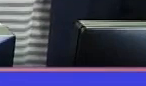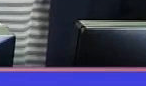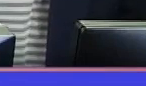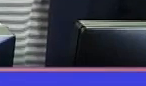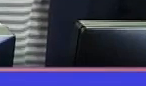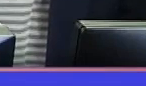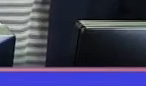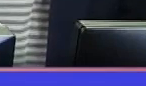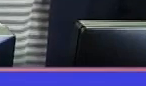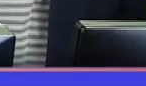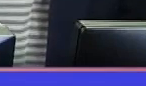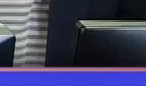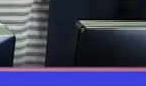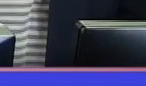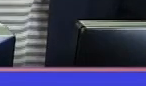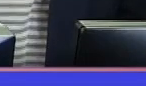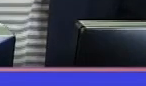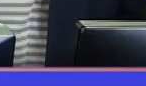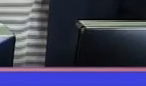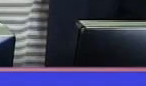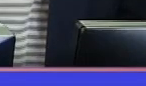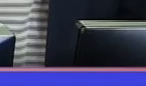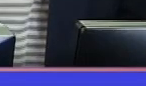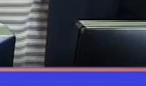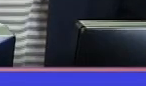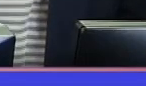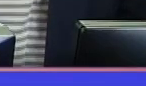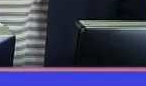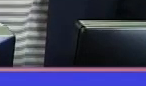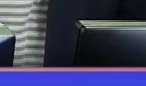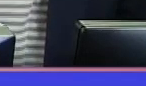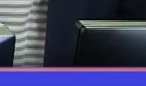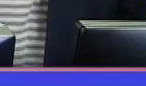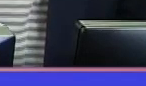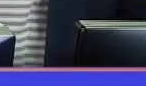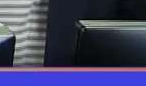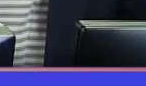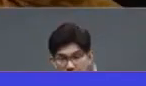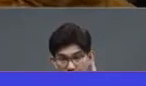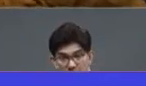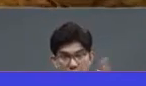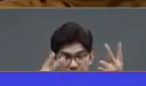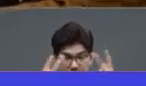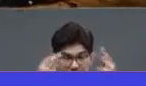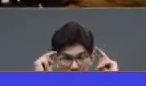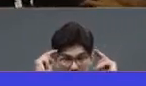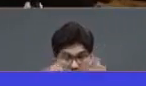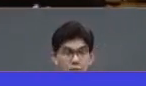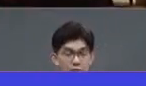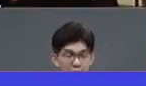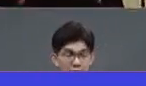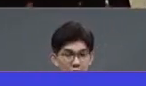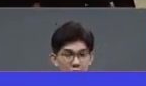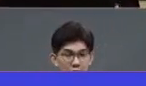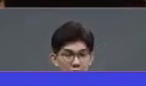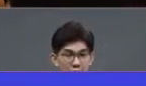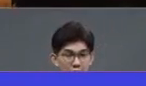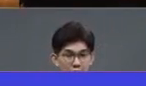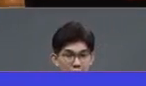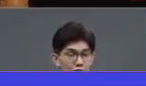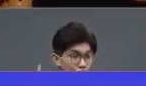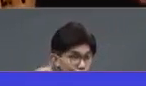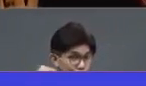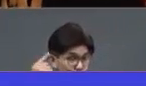กขณะที่เมื่อวานนี้นะครับก็ทางโฆษกประจำสำนักนายกรัฐมนตรีร่วมกับผู้อำนวยการสำนักงานสถิติแห่งชาตินะครับมีการ